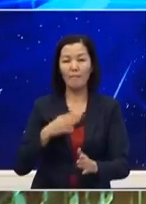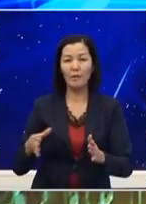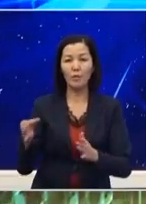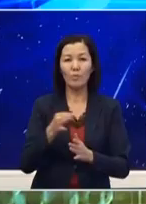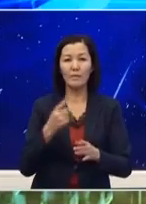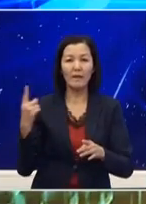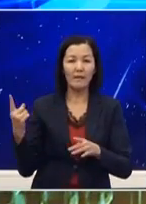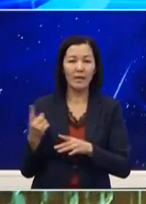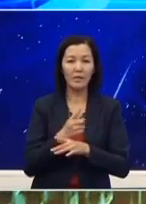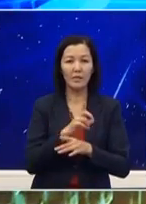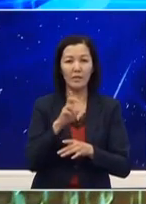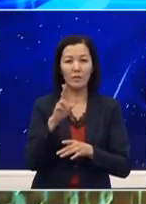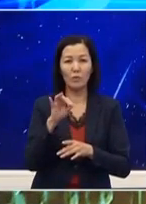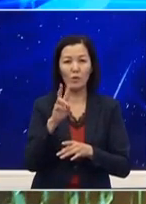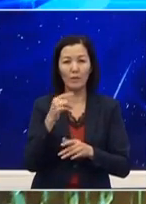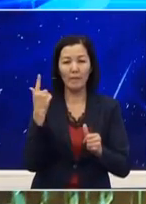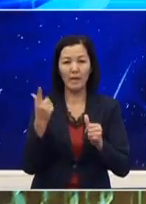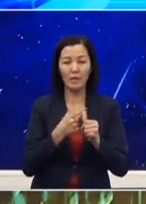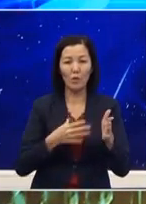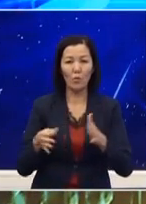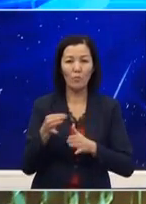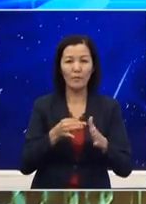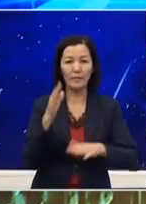Алматы облысында алғаш рет Бейсен Құранбек